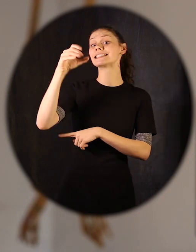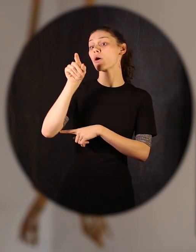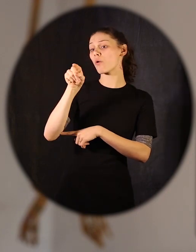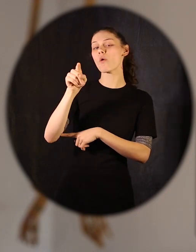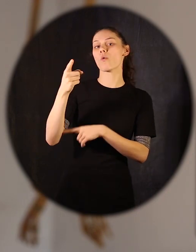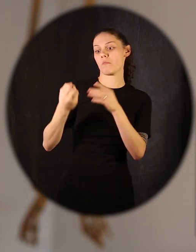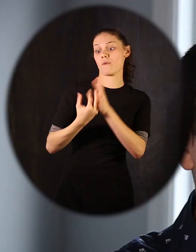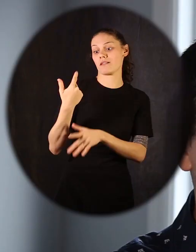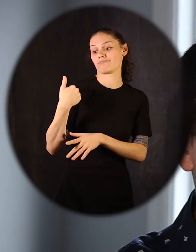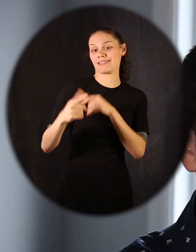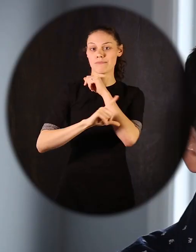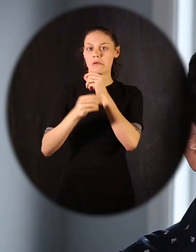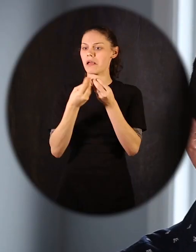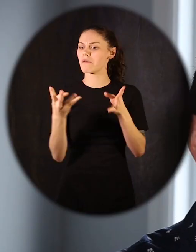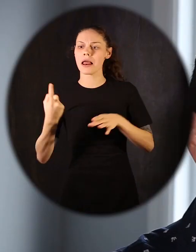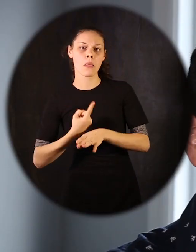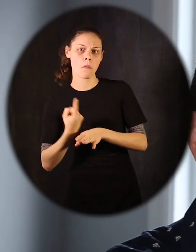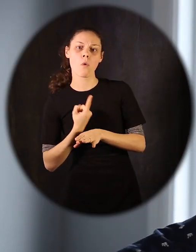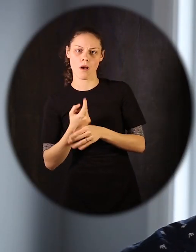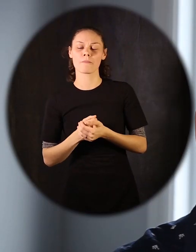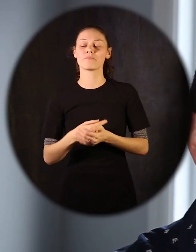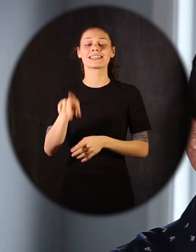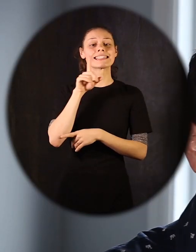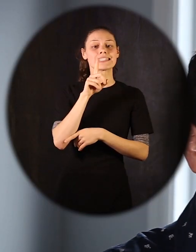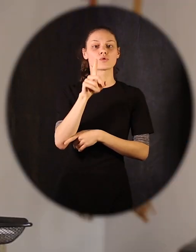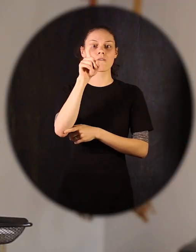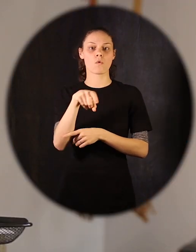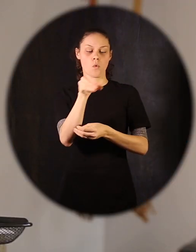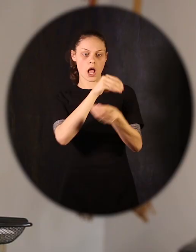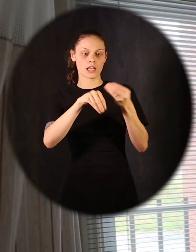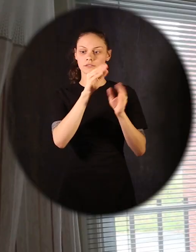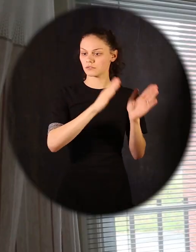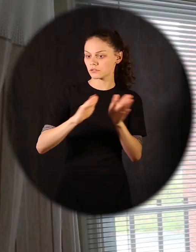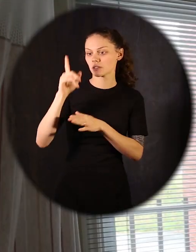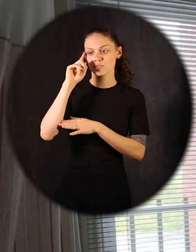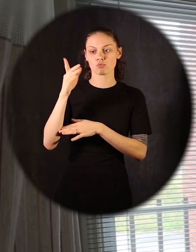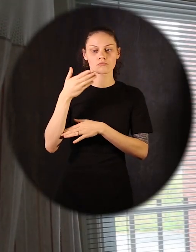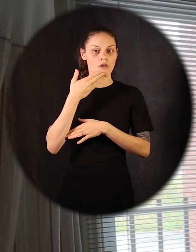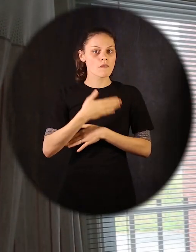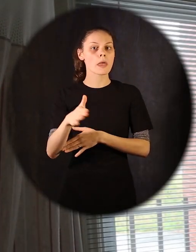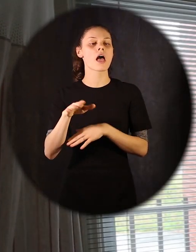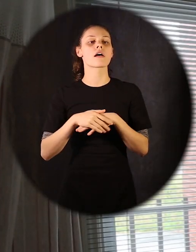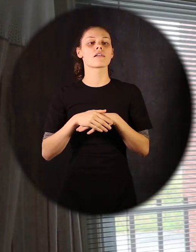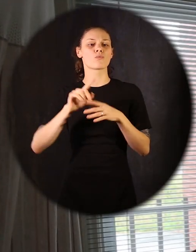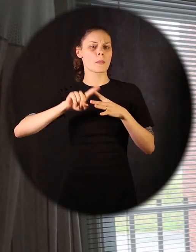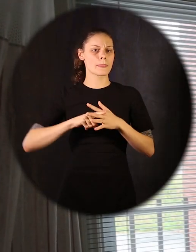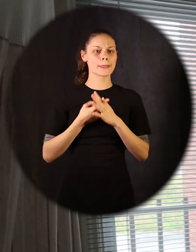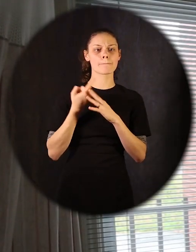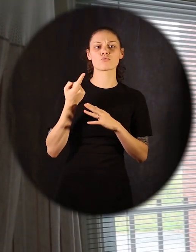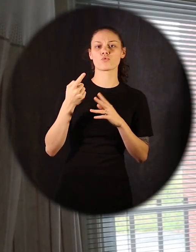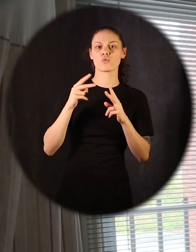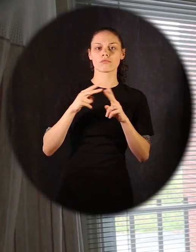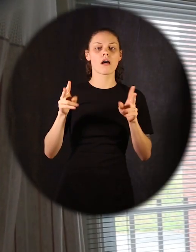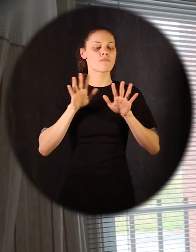plus nouvelle employée. Ça fait quelques mois qu'il travaille avec nous. C'est certain qu'il fallait qu'on s'organise pour que ça aille bien. Mais au début, on était